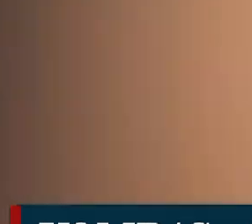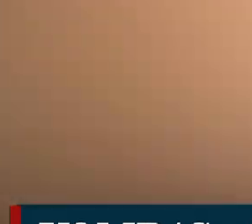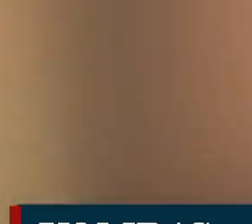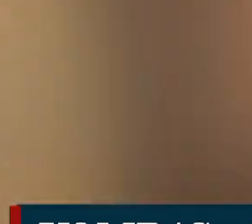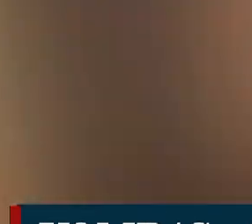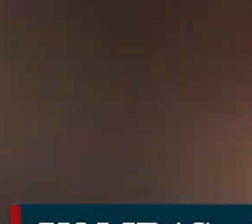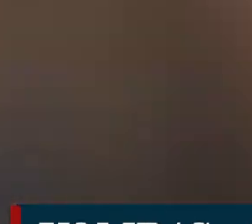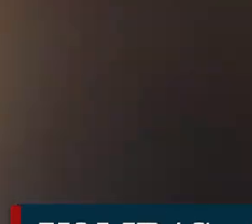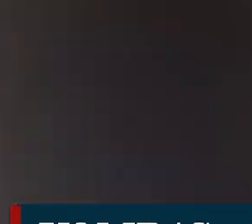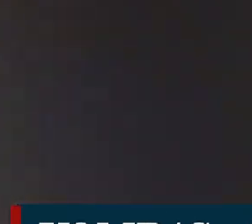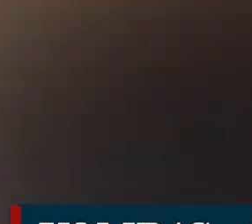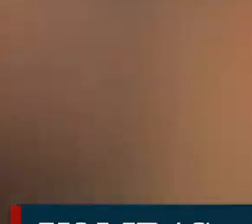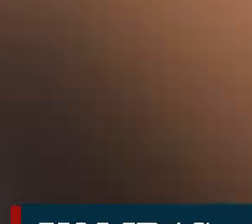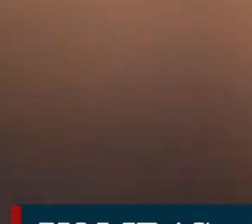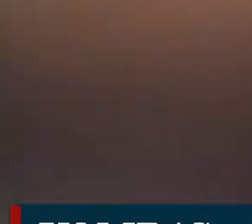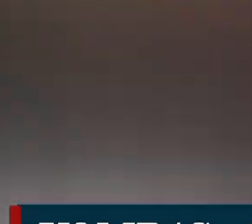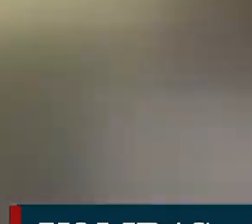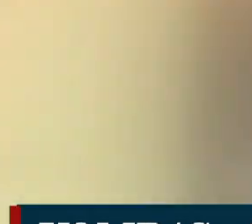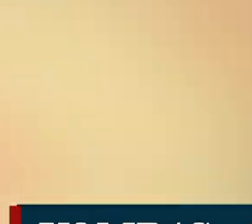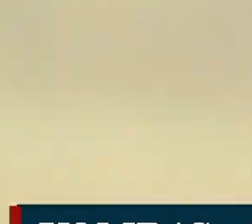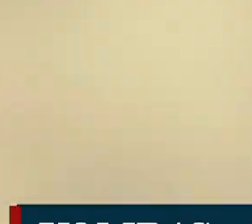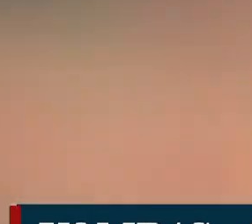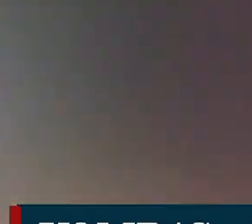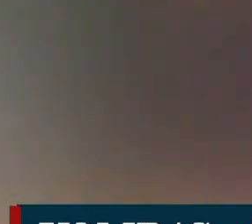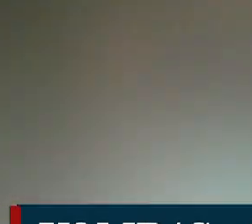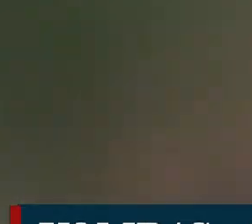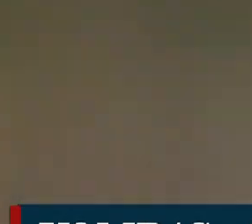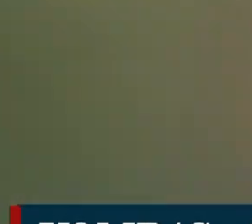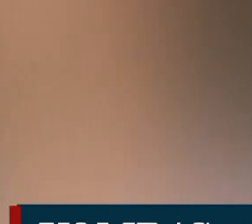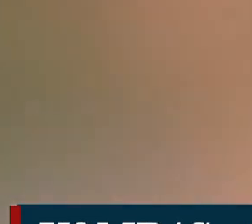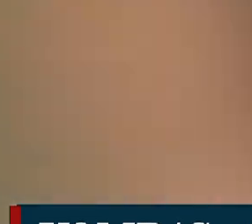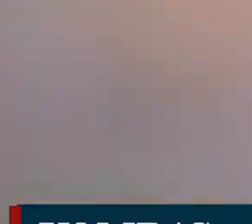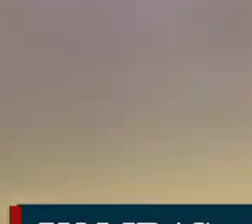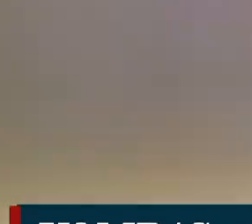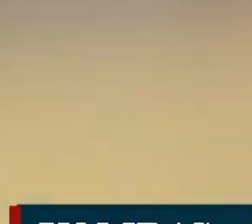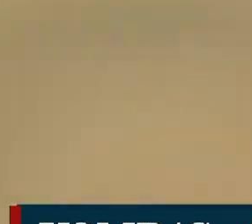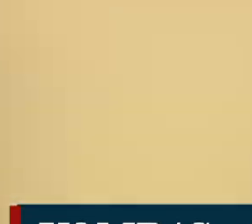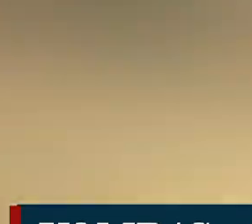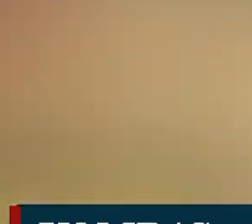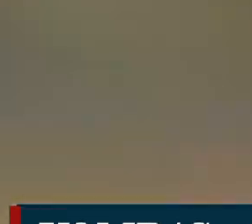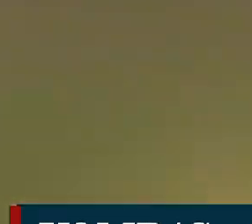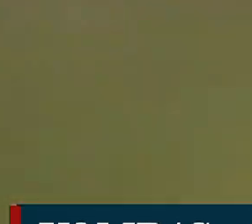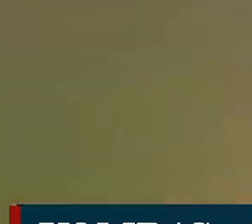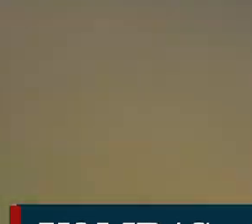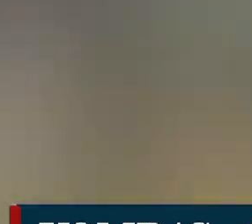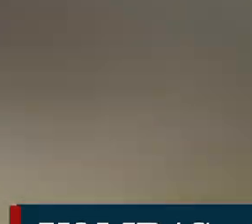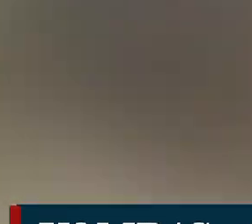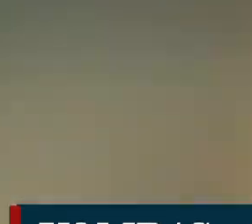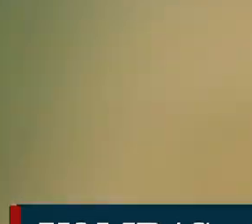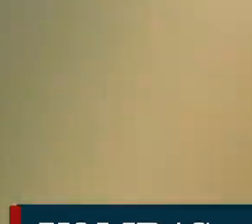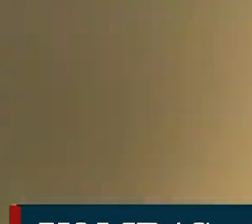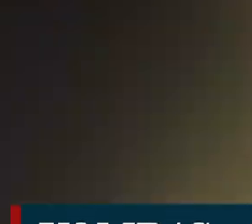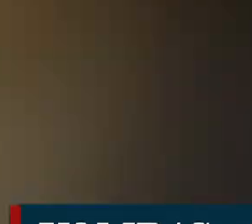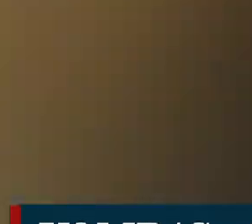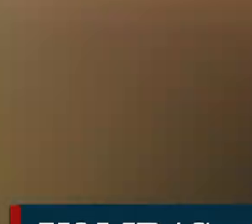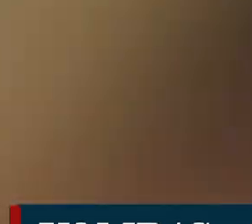hai hai Hai jurubicara penanganan konflik 19 wiku adisasmito juga meminta sejumlah artis untuk tidak menyebarkan informasi yang